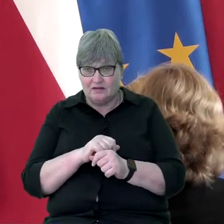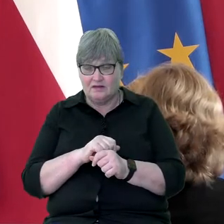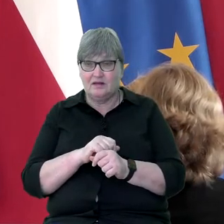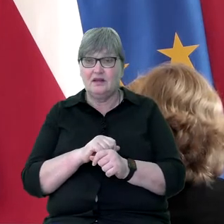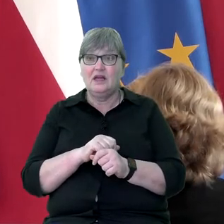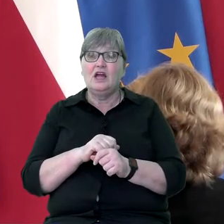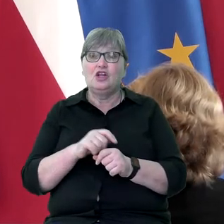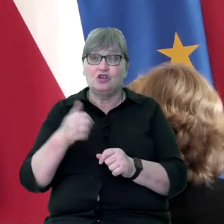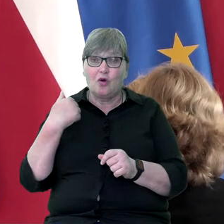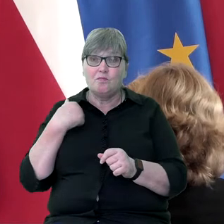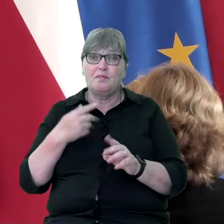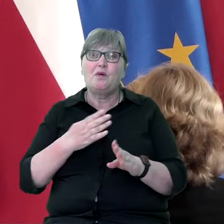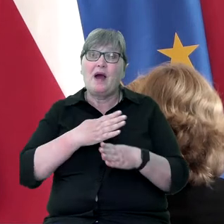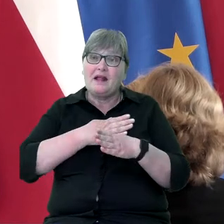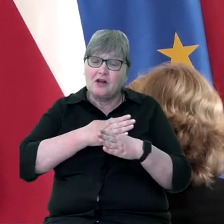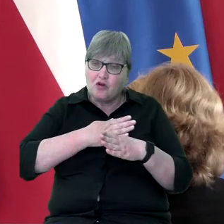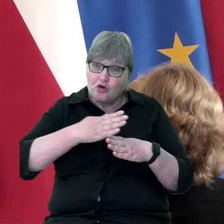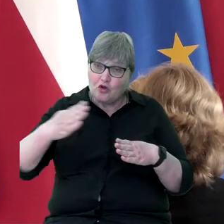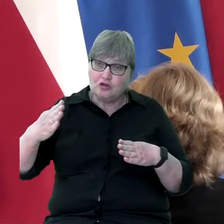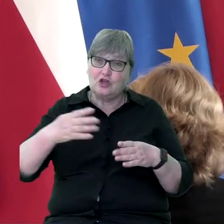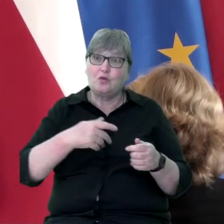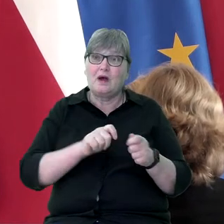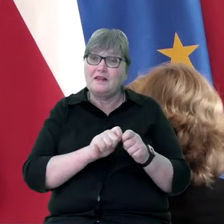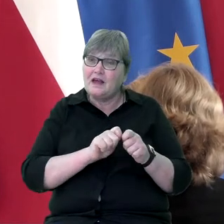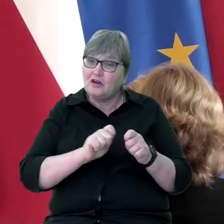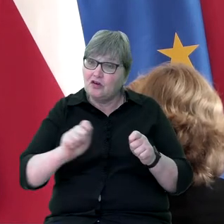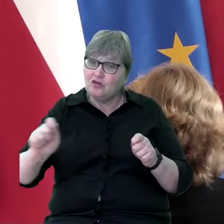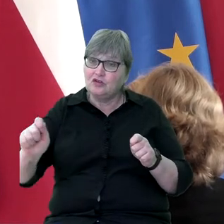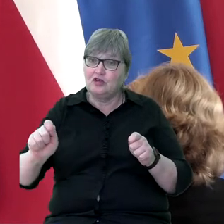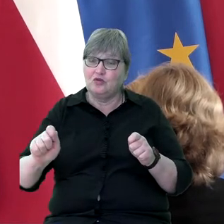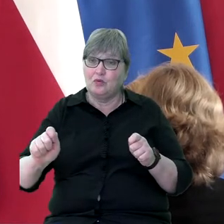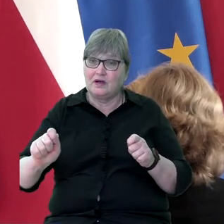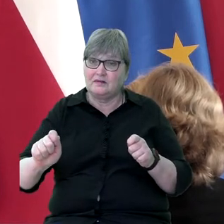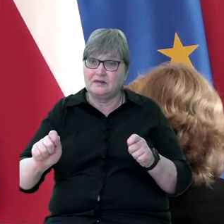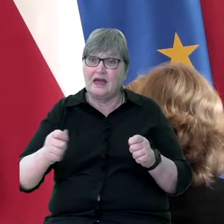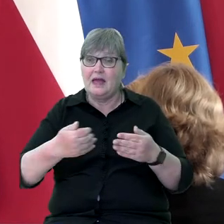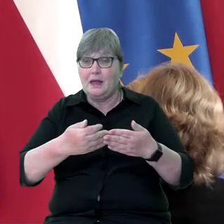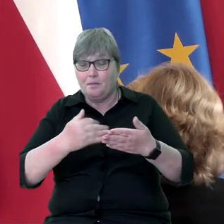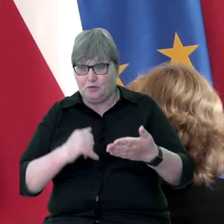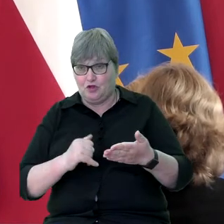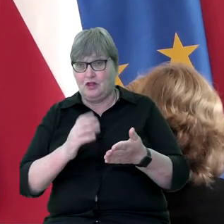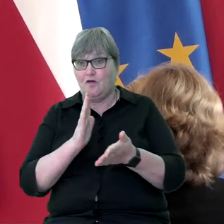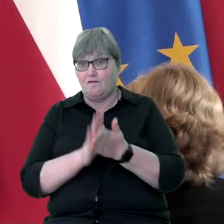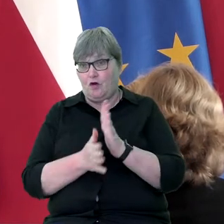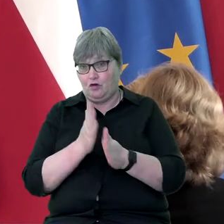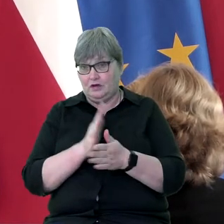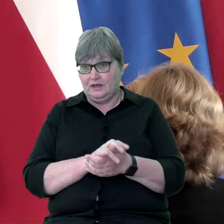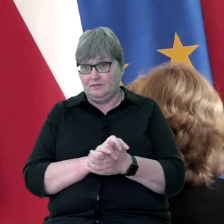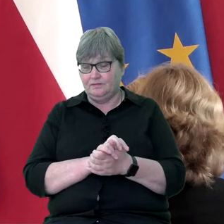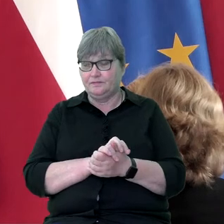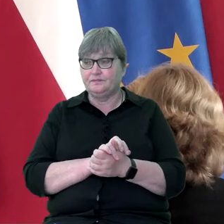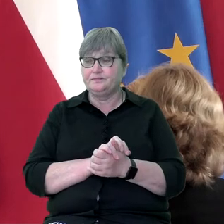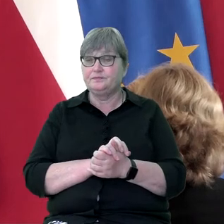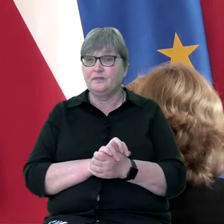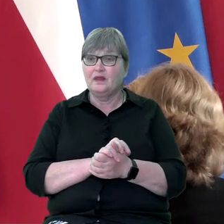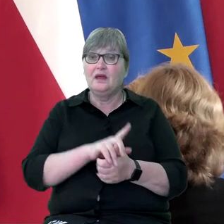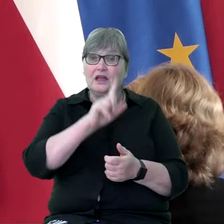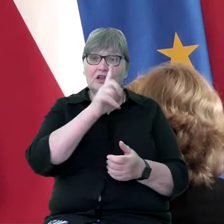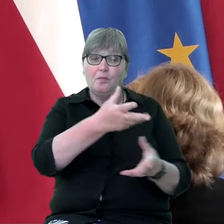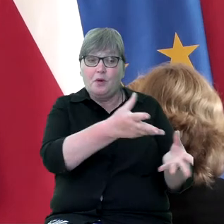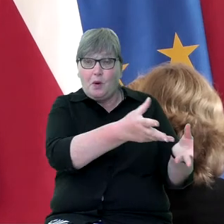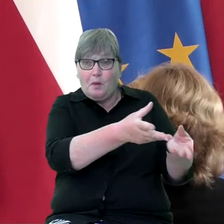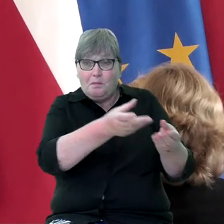rozwiązań, czyli gdzieś jakichś tam tymczasowych rozwiązań prawnych, no ale właśnie sięganie do tego,